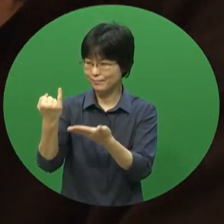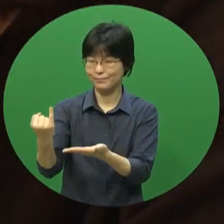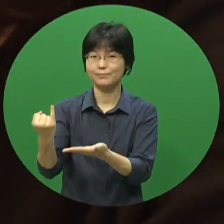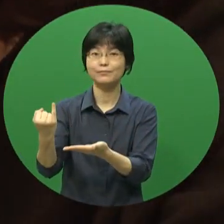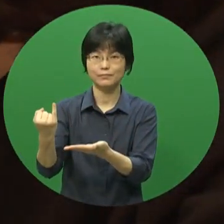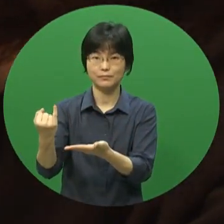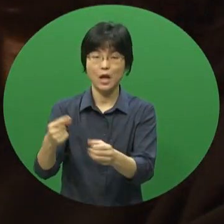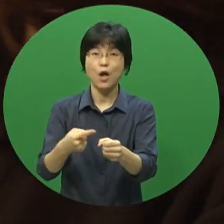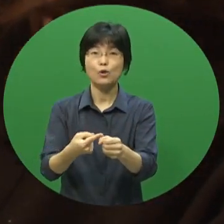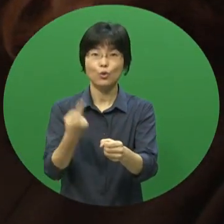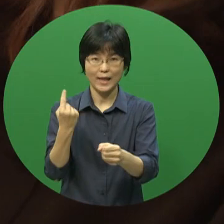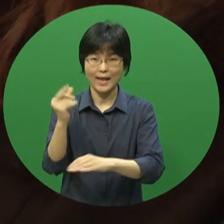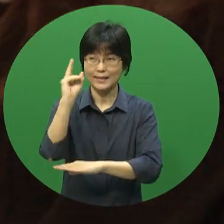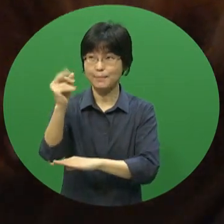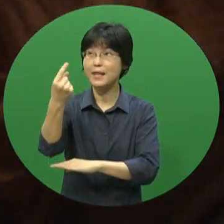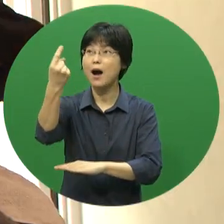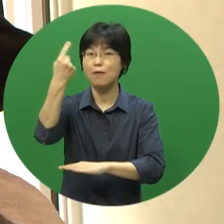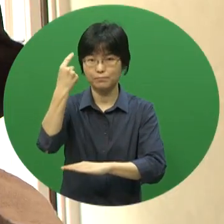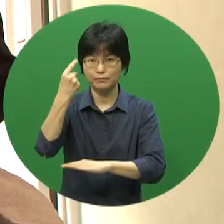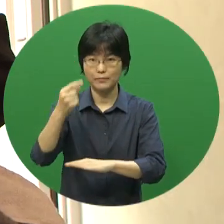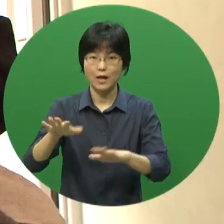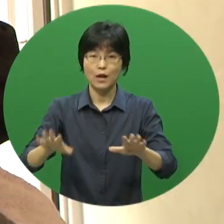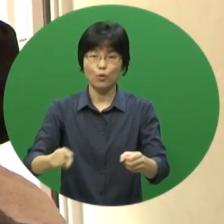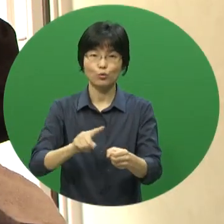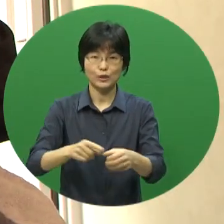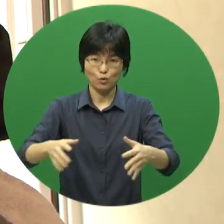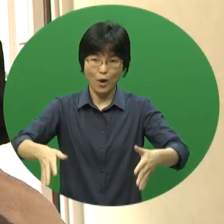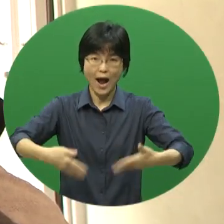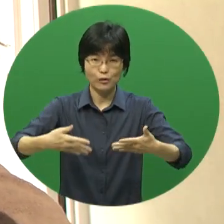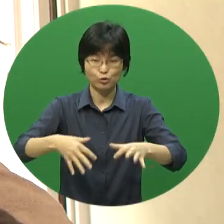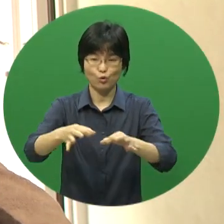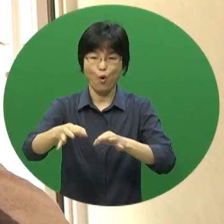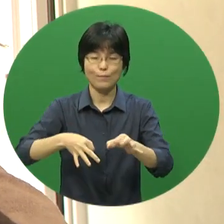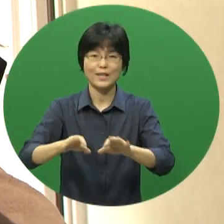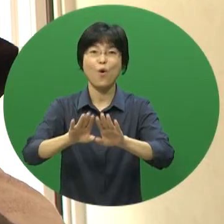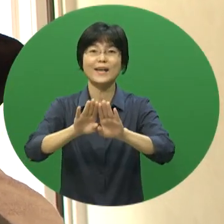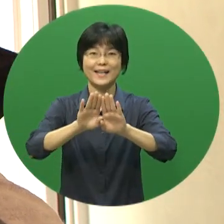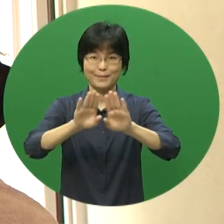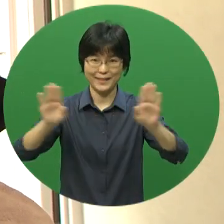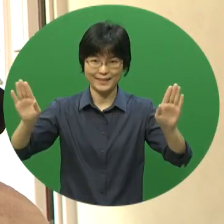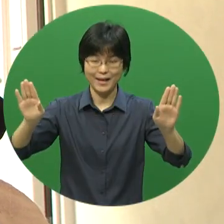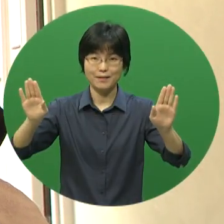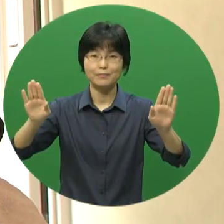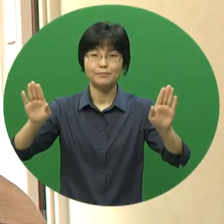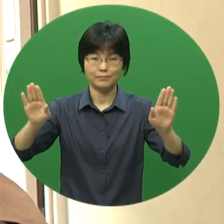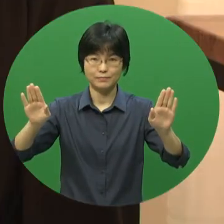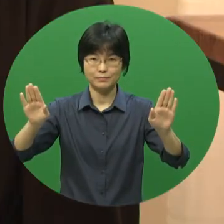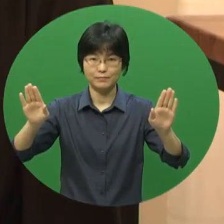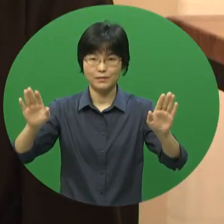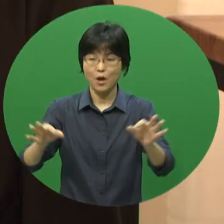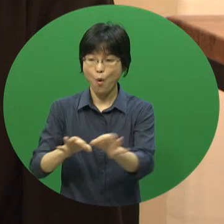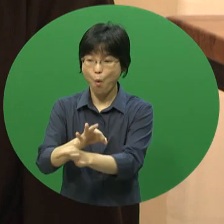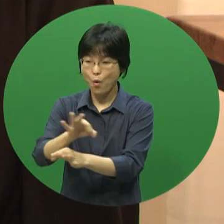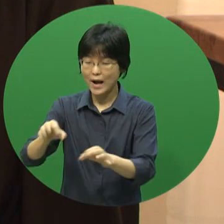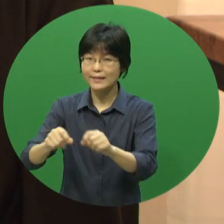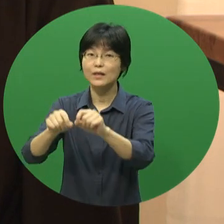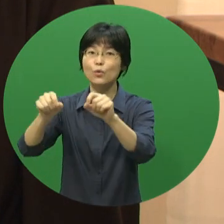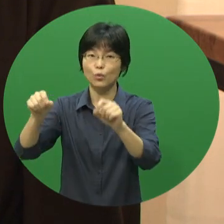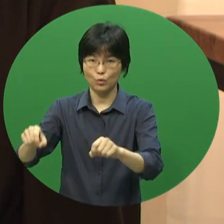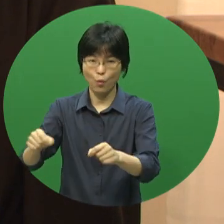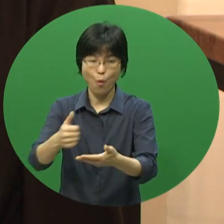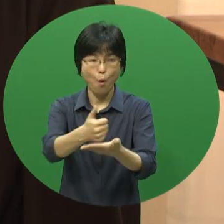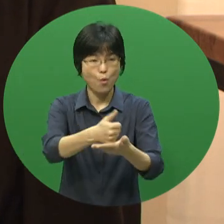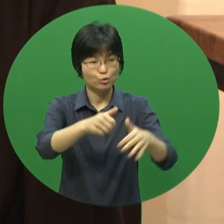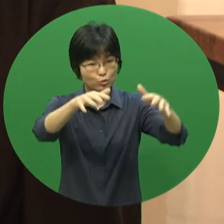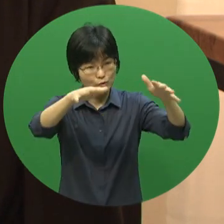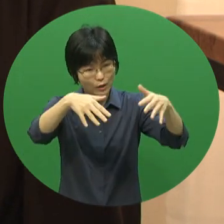文藤久美子さんは去年企業セミナーを受講し、この春このお店を開きました。 お金のことだったり集客